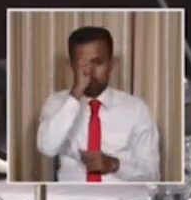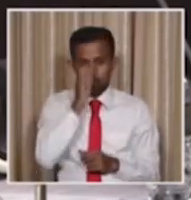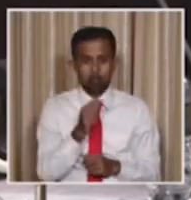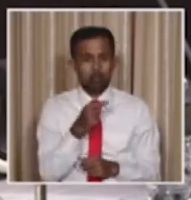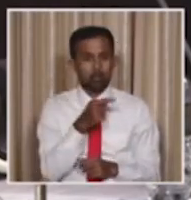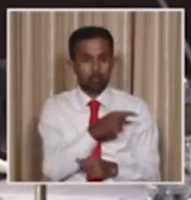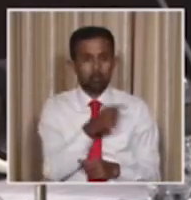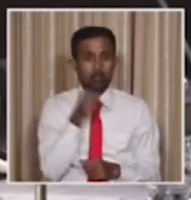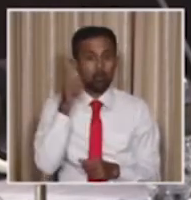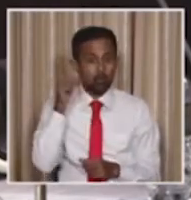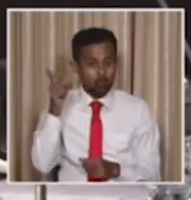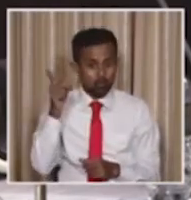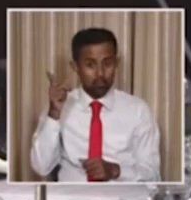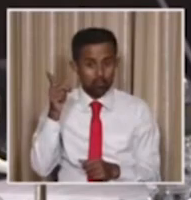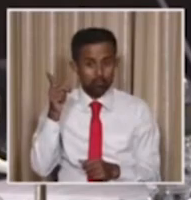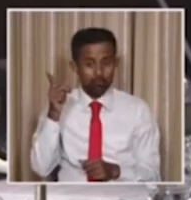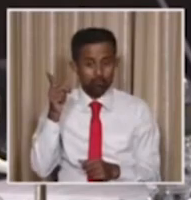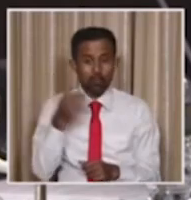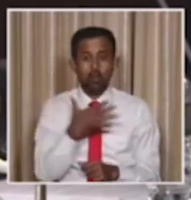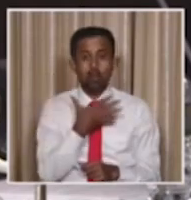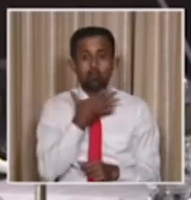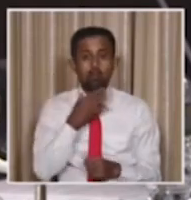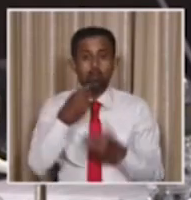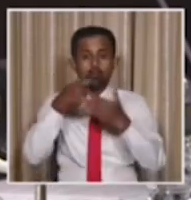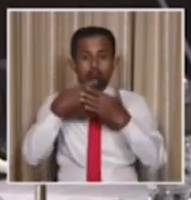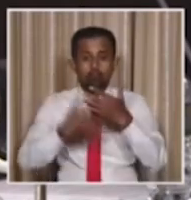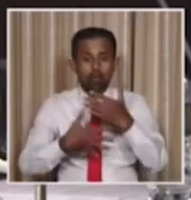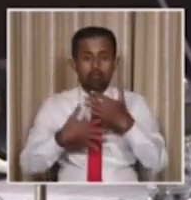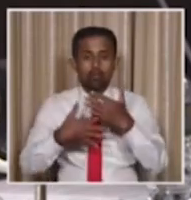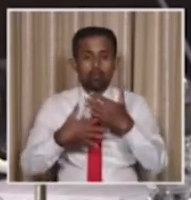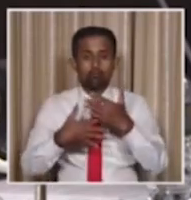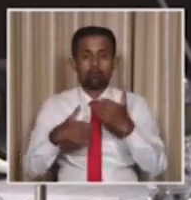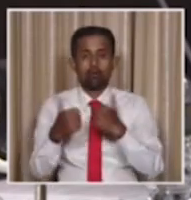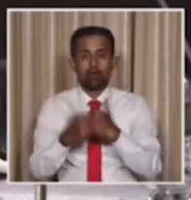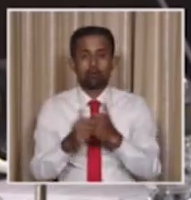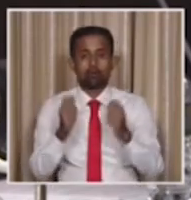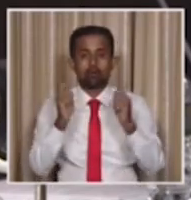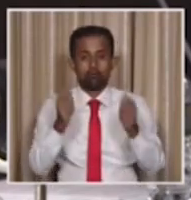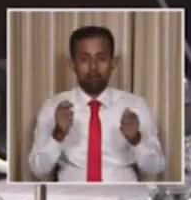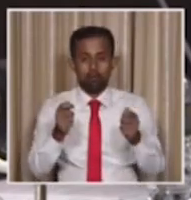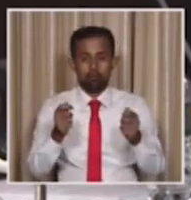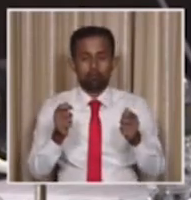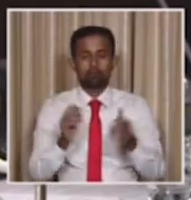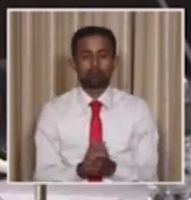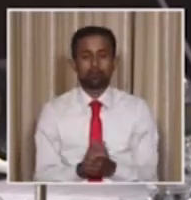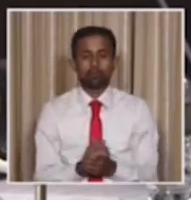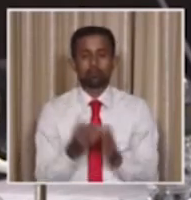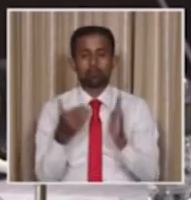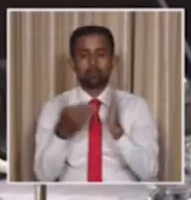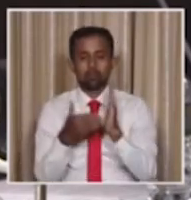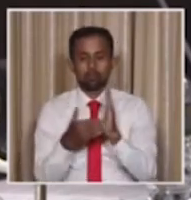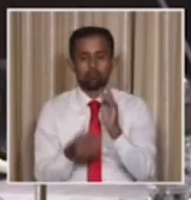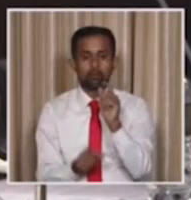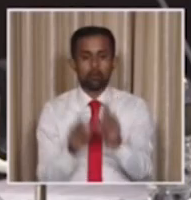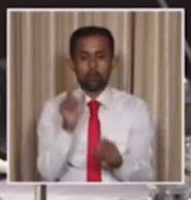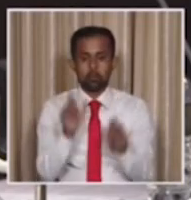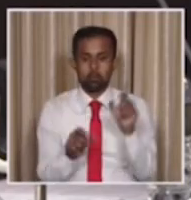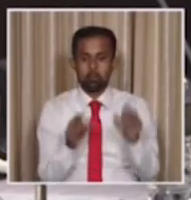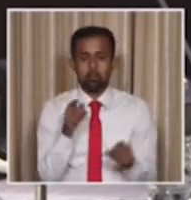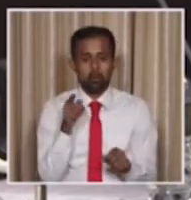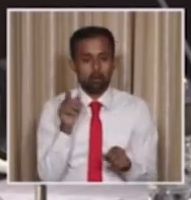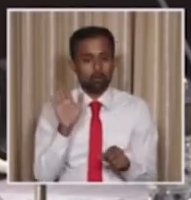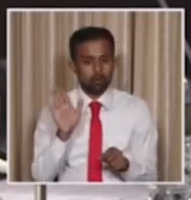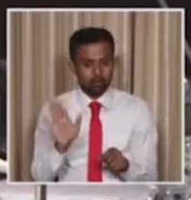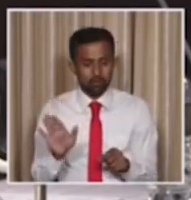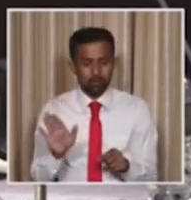ஒரு பொய்யான அறிக்கை ஒன்றை வெளிக்கொண்டு செய்து பாதிக்கப்பட்ட மக்களுடைய விருப்பங்களின் அடிப்படையிலே பொறுப்பு குரல் விவகாரமும்